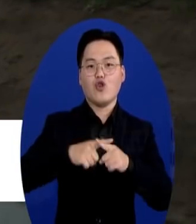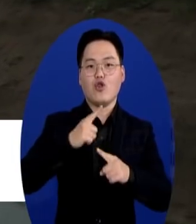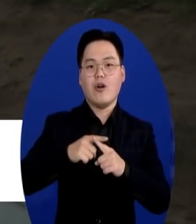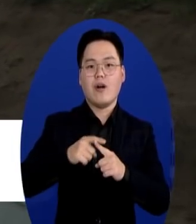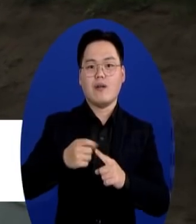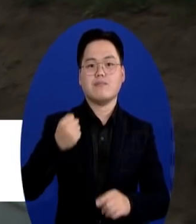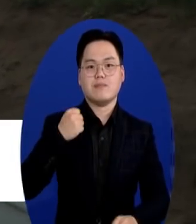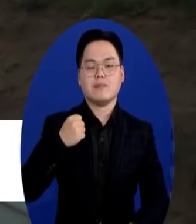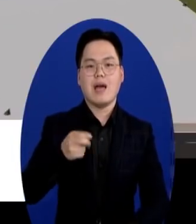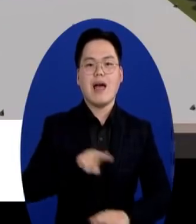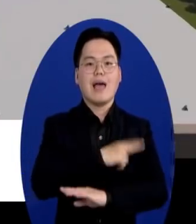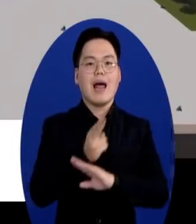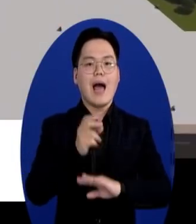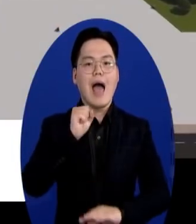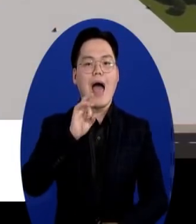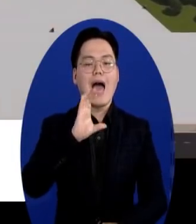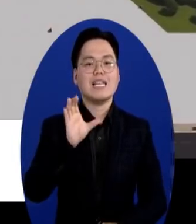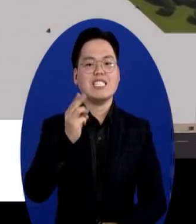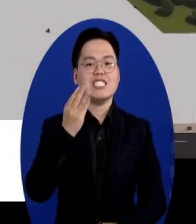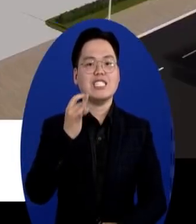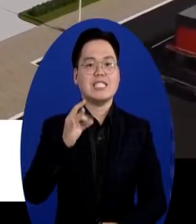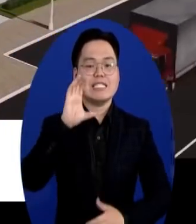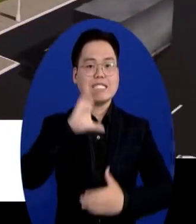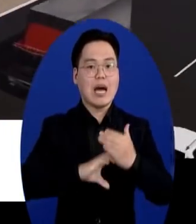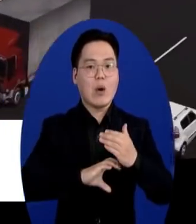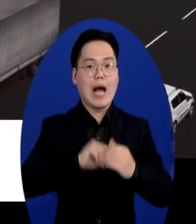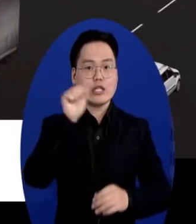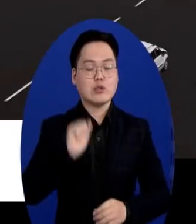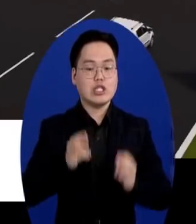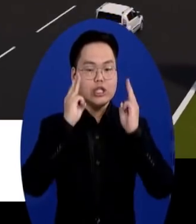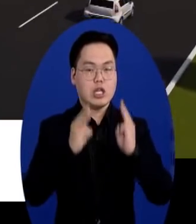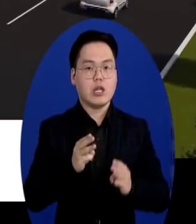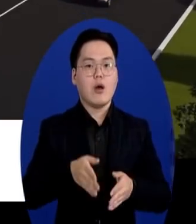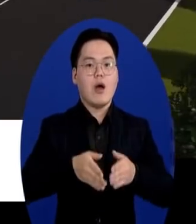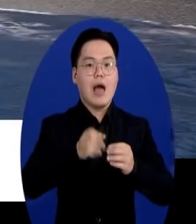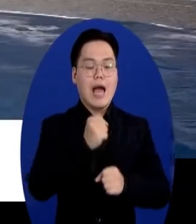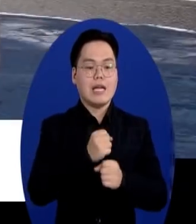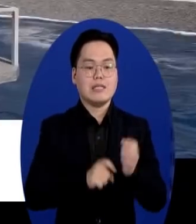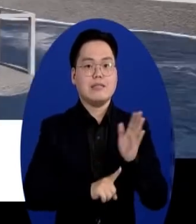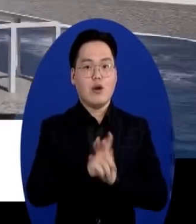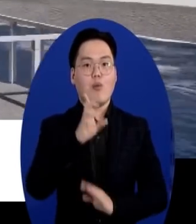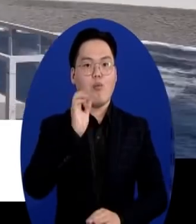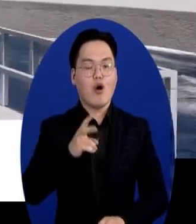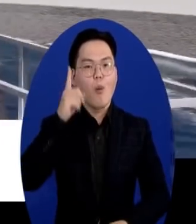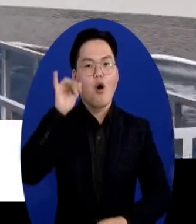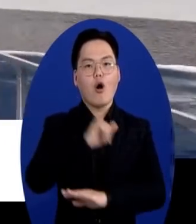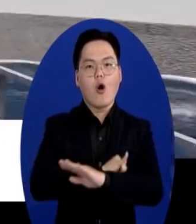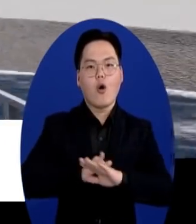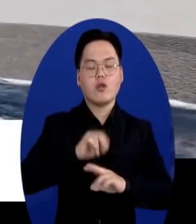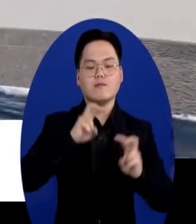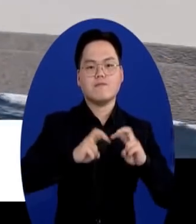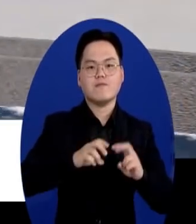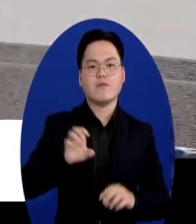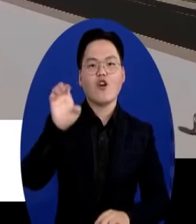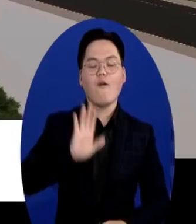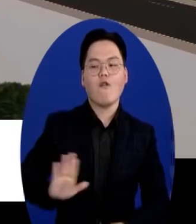байна. Хэрвээ дархан арьс ширний зохицолбарын санхүүжилтийн асуудлыг шийдэж бүрэн ашиглалтанд оруулбал манай улс боловсруулсан арьс ширээ Европын